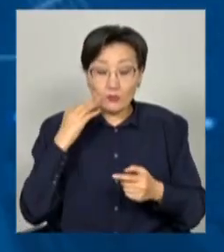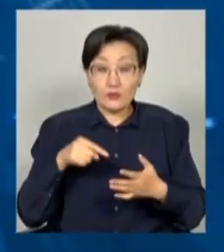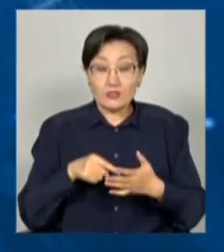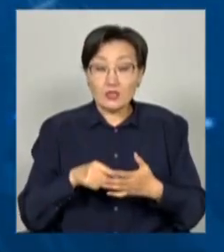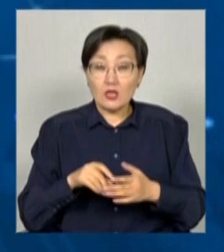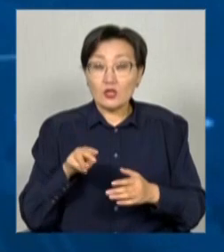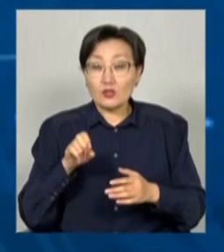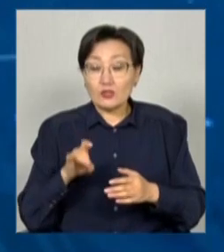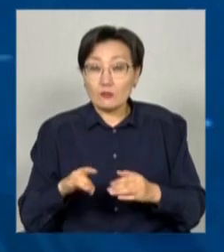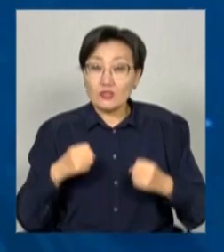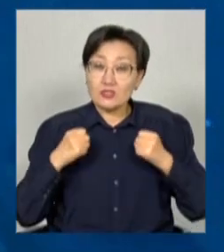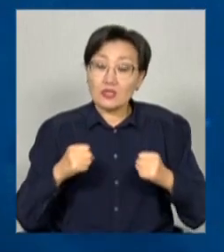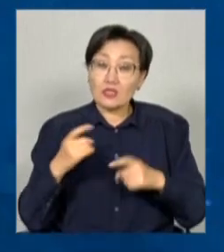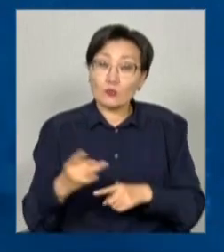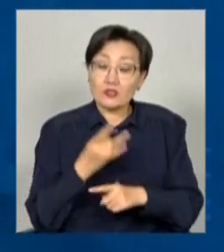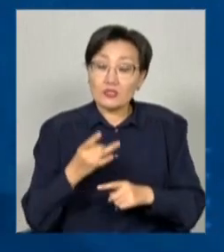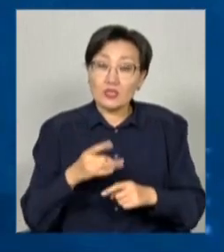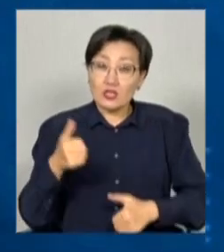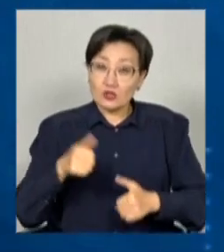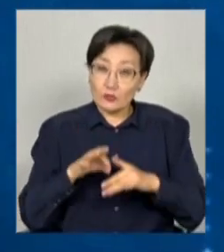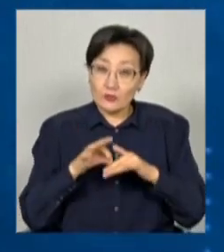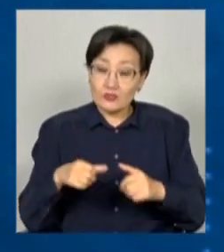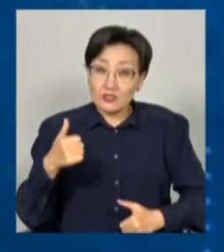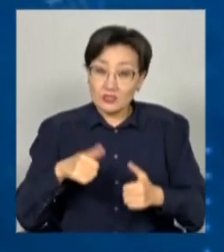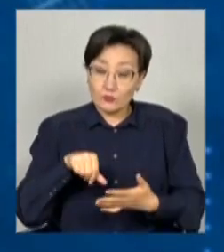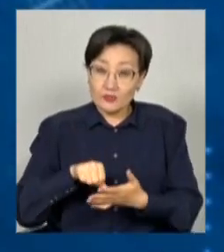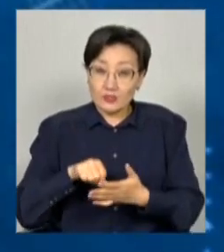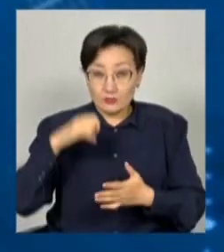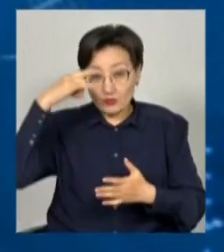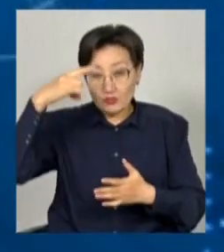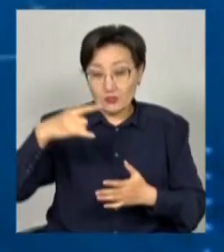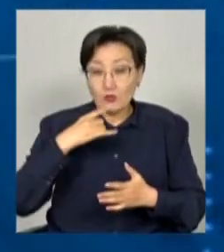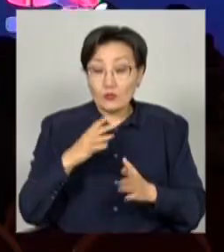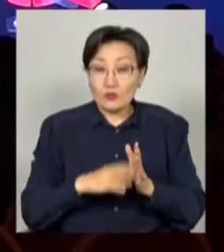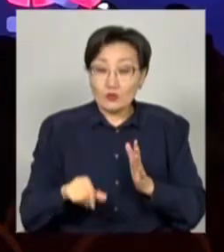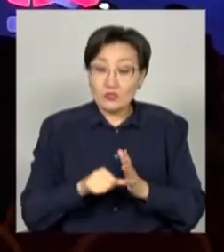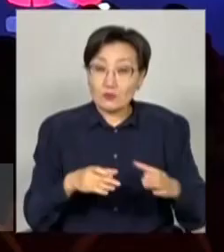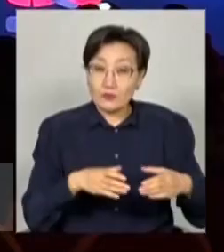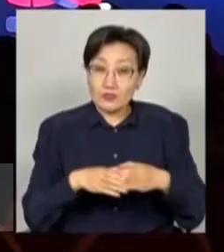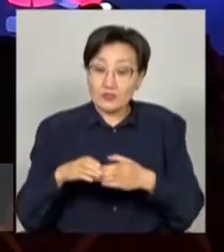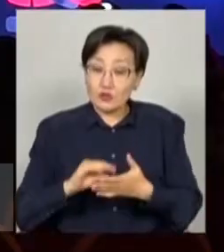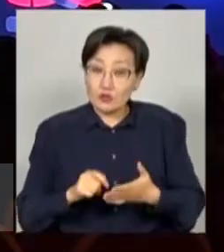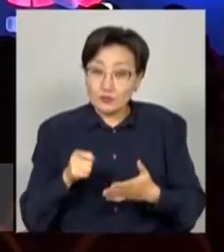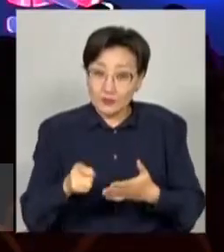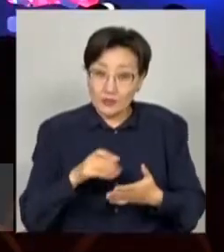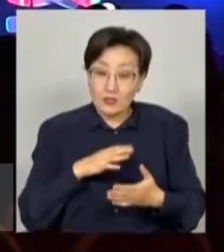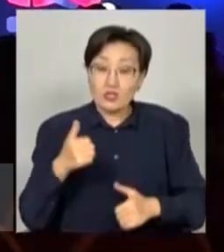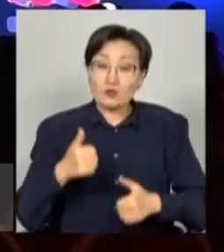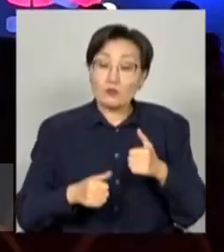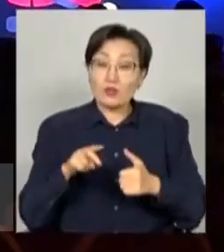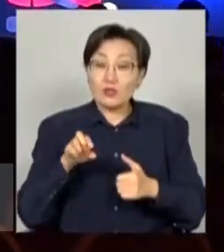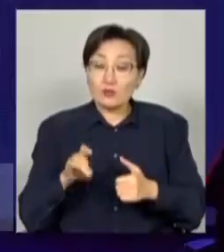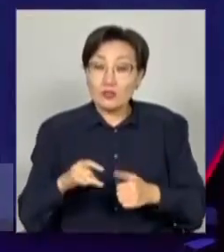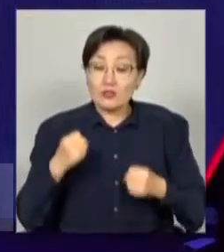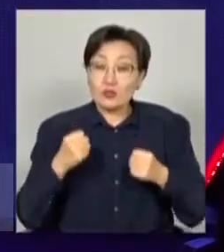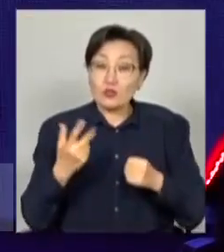Алматыда киберспорт түрлерінен алғаш рет турнир өтті. Додаға қатысу үшін еліміздің 96 командасы өтініш білдірген. Жарыс